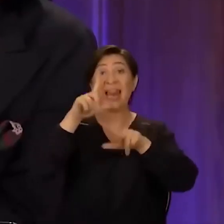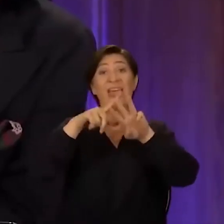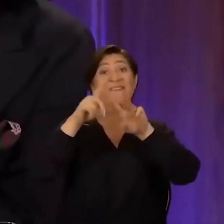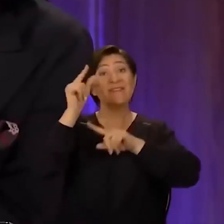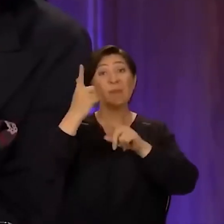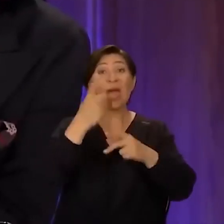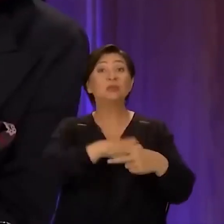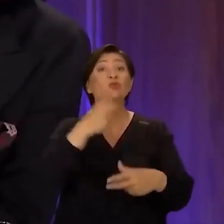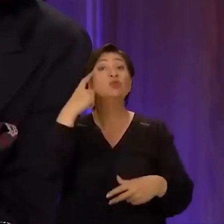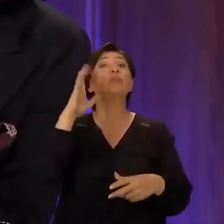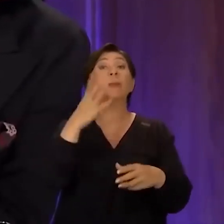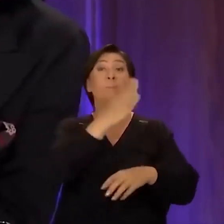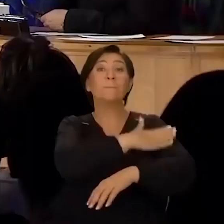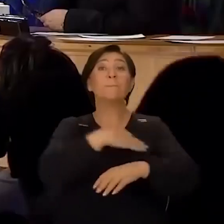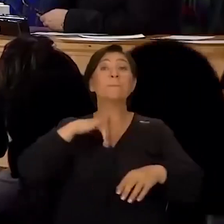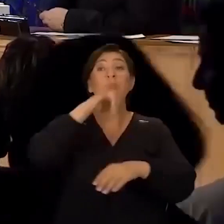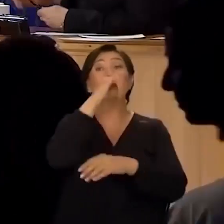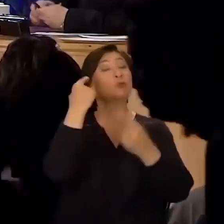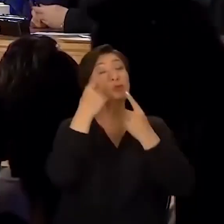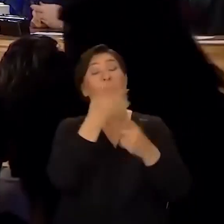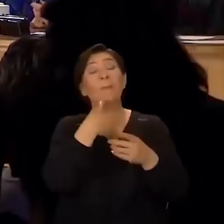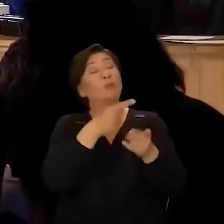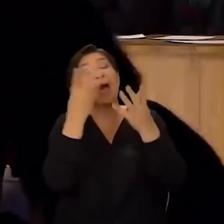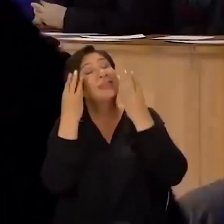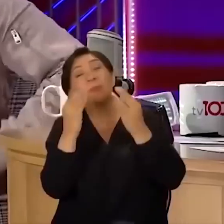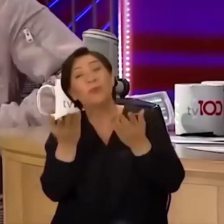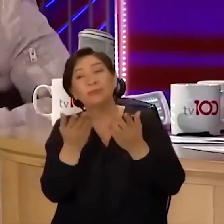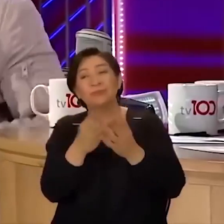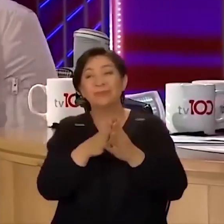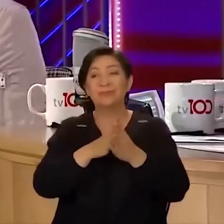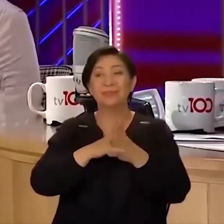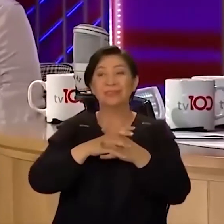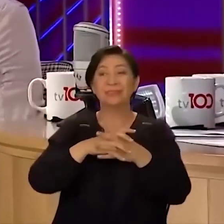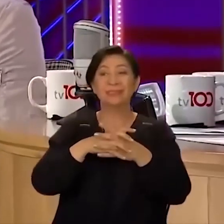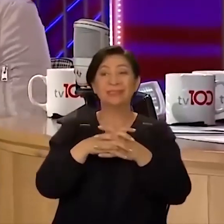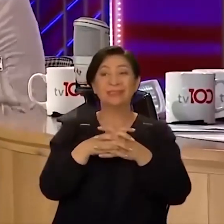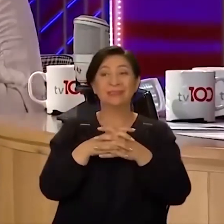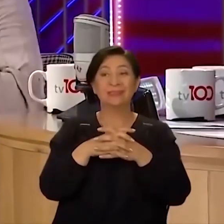bir aşkı düşünmediğin de pilot lazımdır ben de bunu anlamıyorum